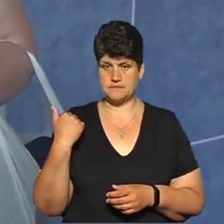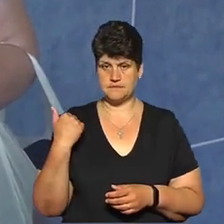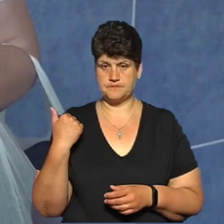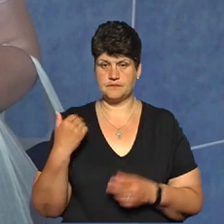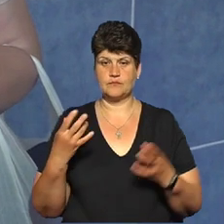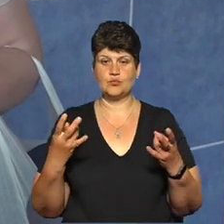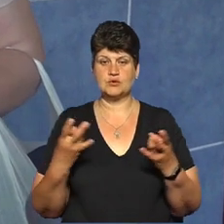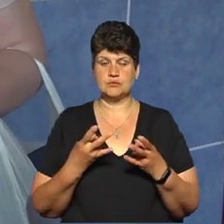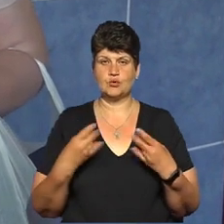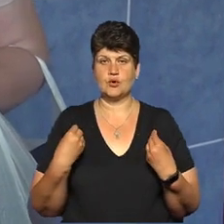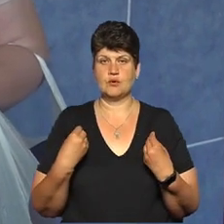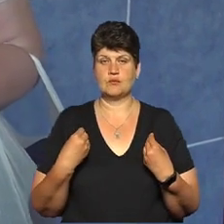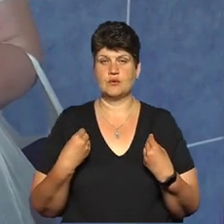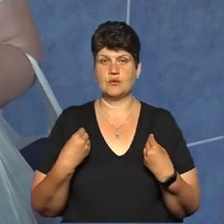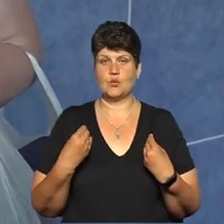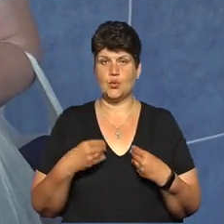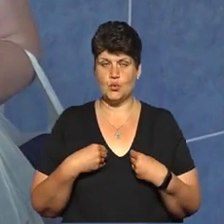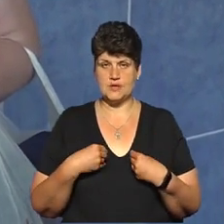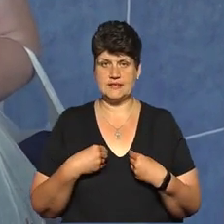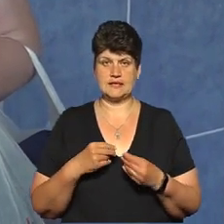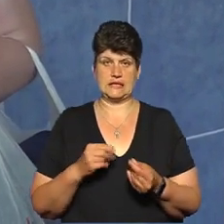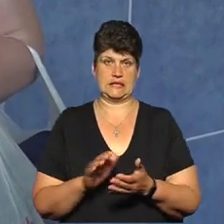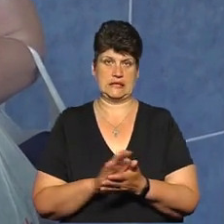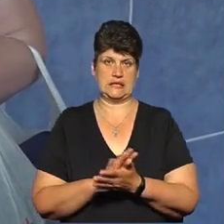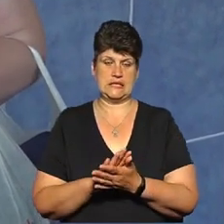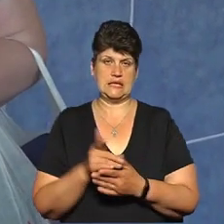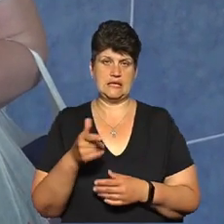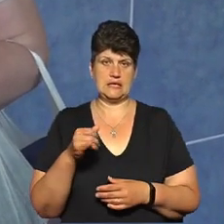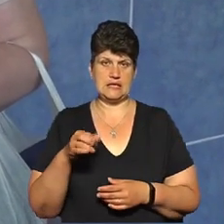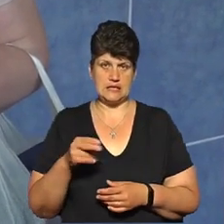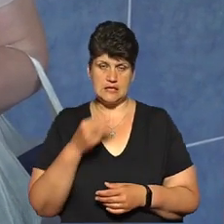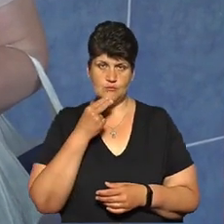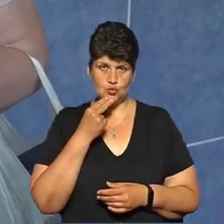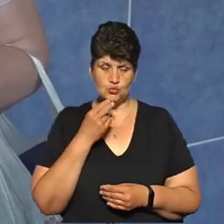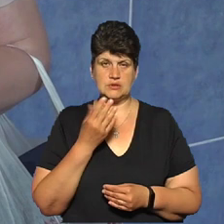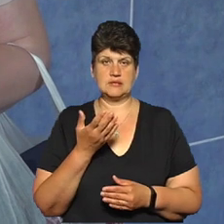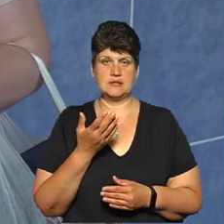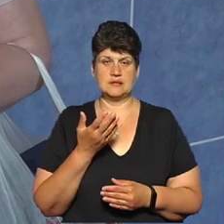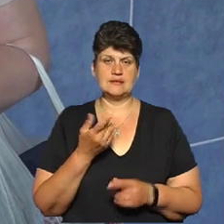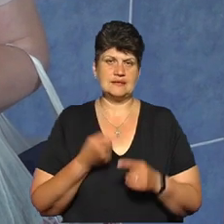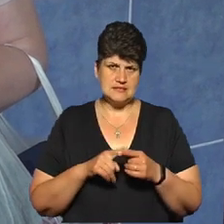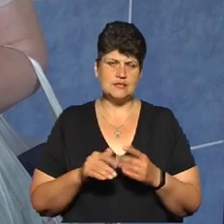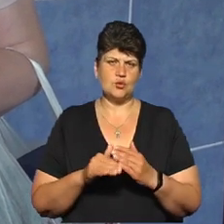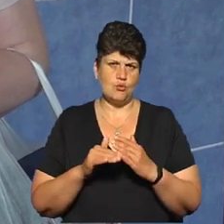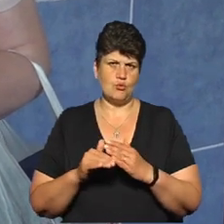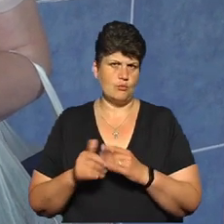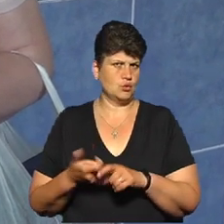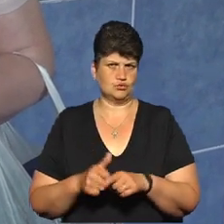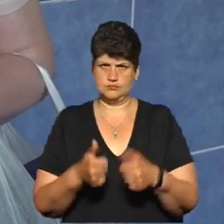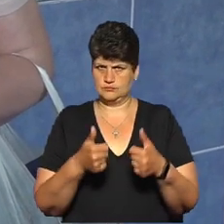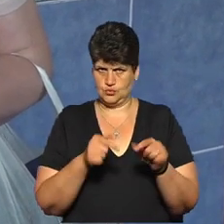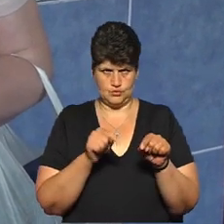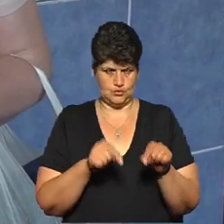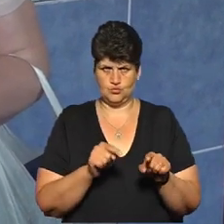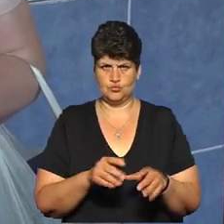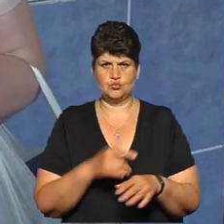одяг нам потрібен. Так що продукти питання це допомагають дуже гарно тут. Дуже багато пунктів,